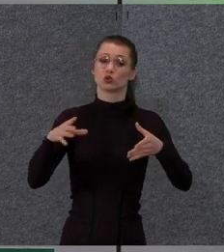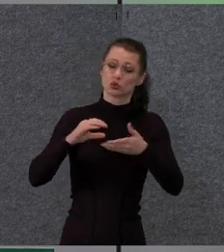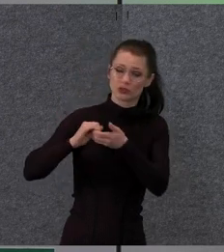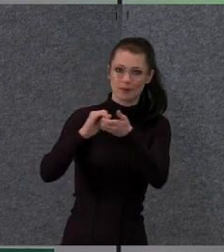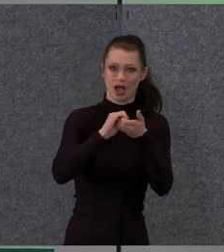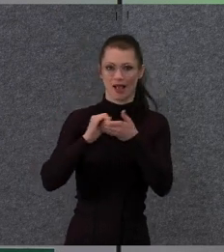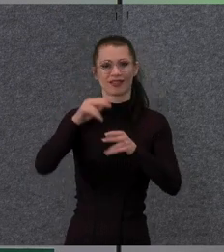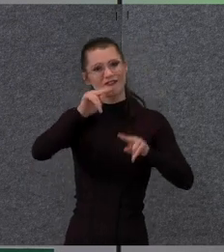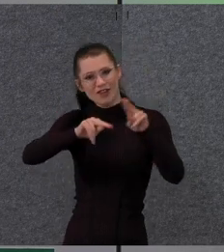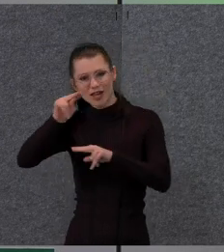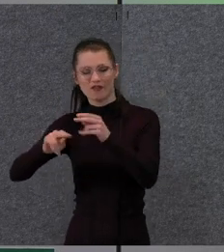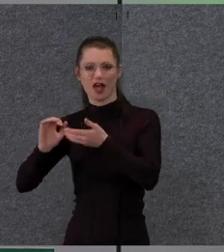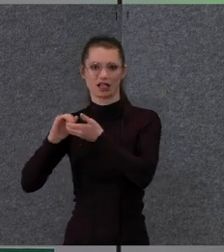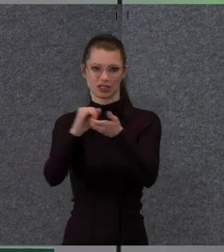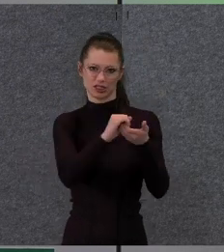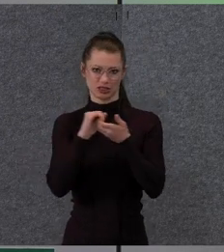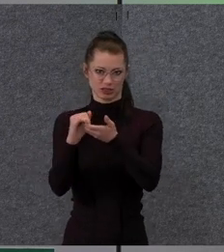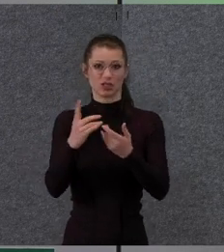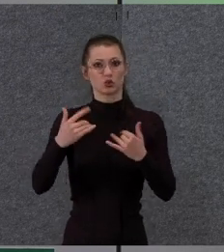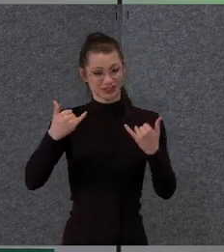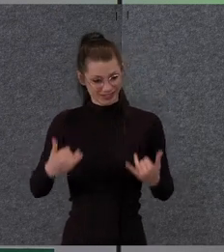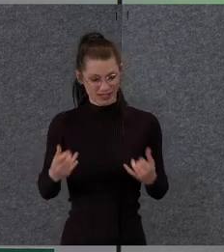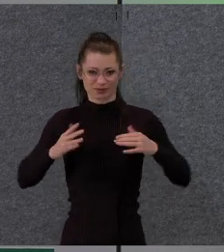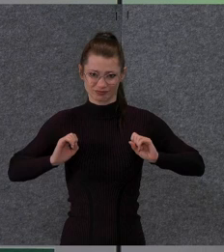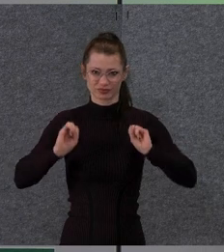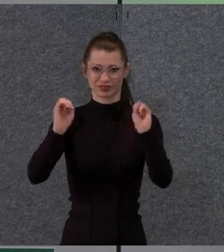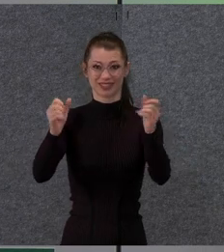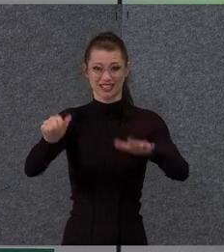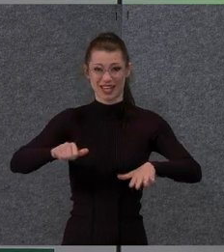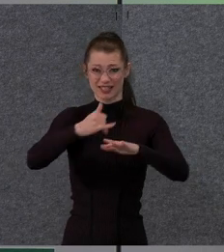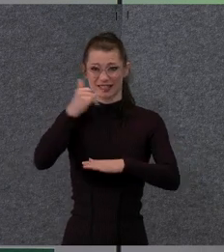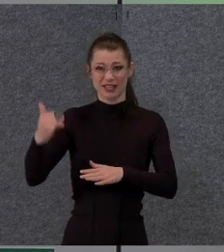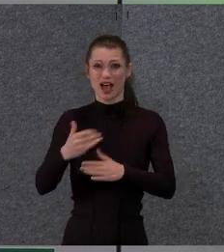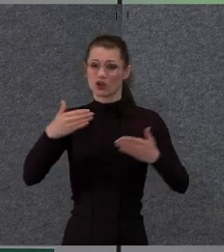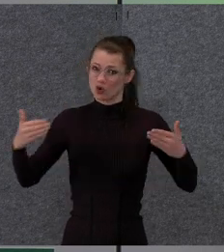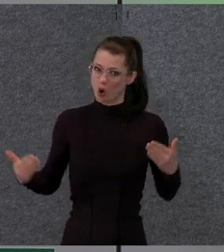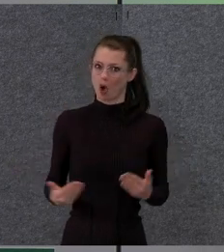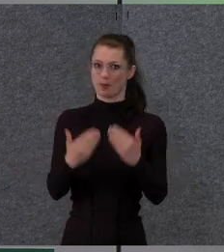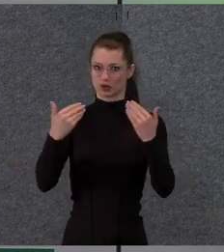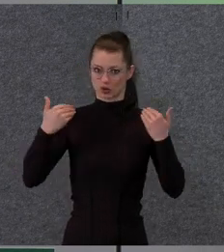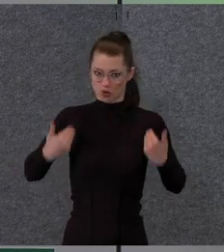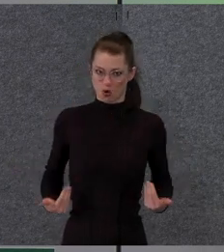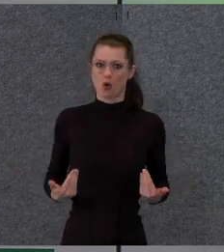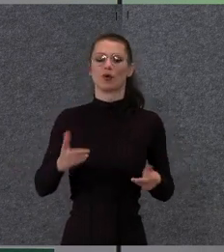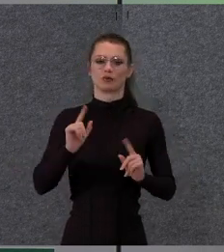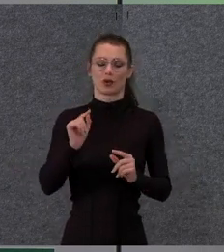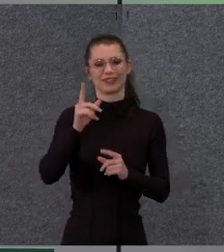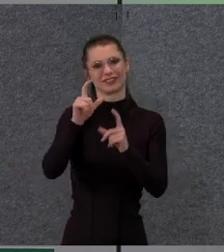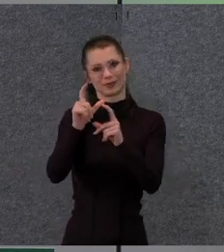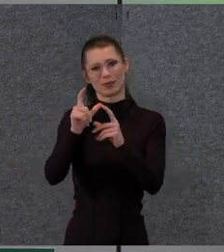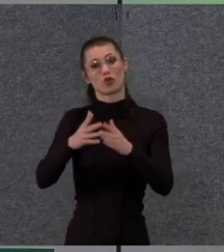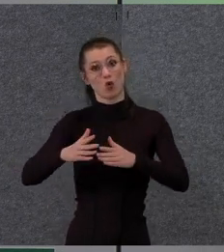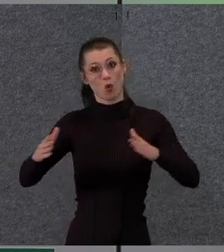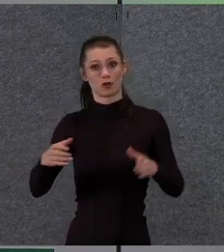mit diesen Hoffnungen einen Aufbruch entfachen. Nach 16 Jahren Opposition haben wir im September die große